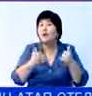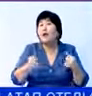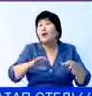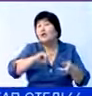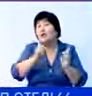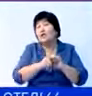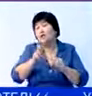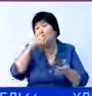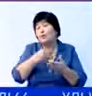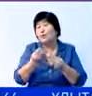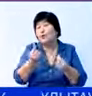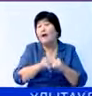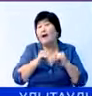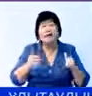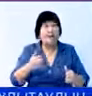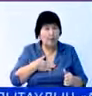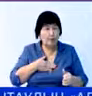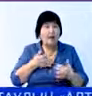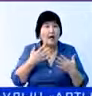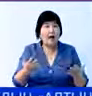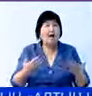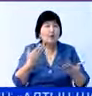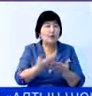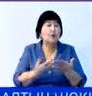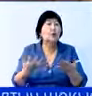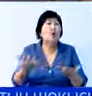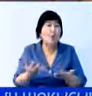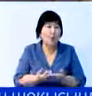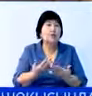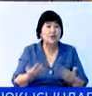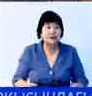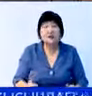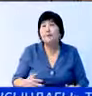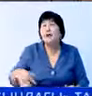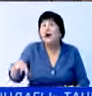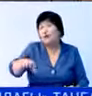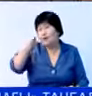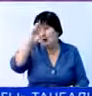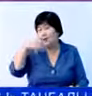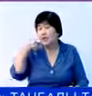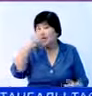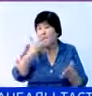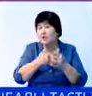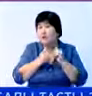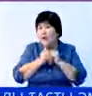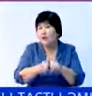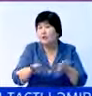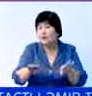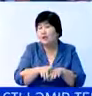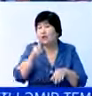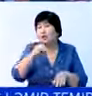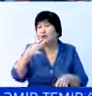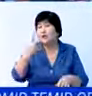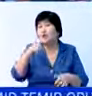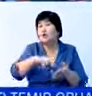Тиісінше бюджет көлемі артты. Біз айқын көрсеткіштерге қол жеткіздік. Аймағымызда мемлекеттік жекешелік әріптестік аясында